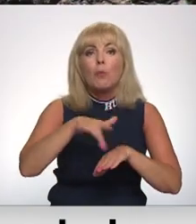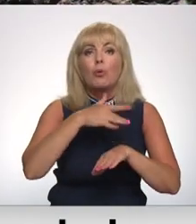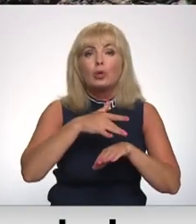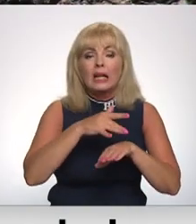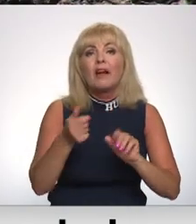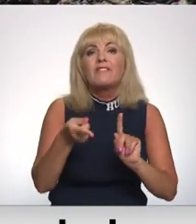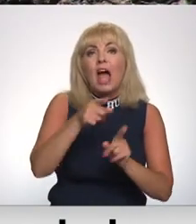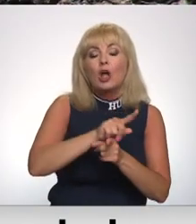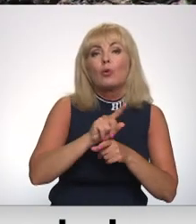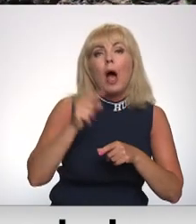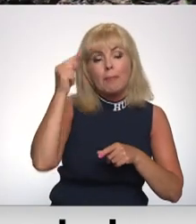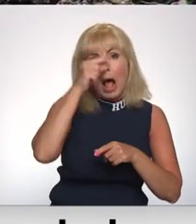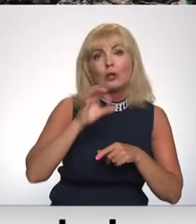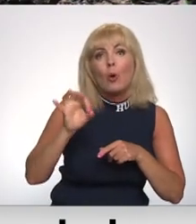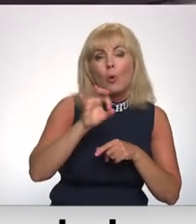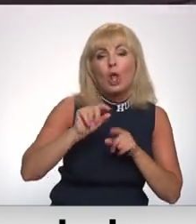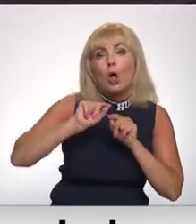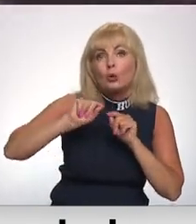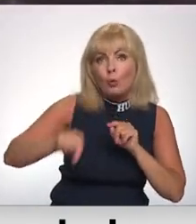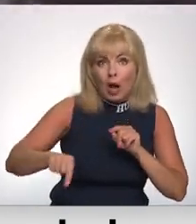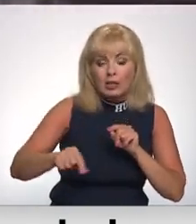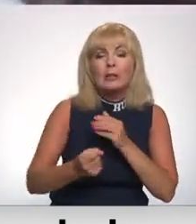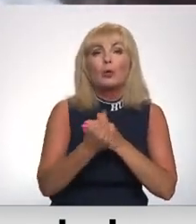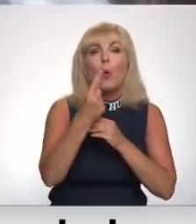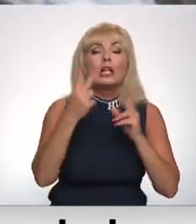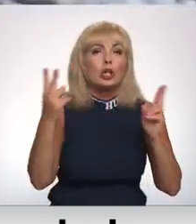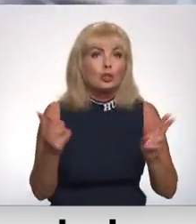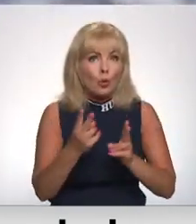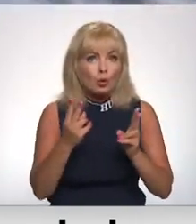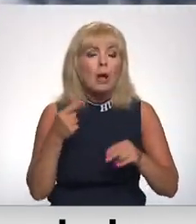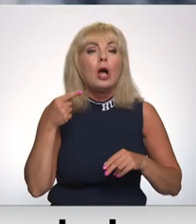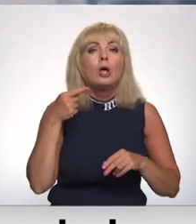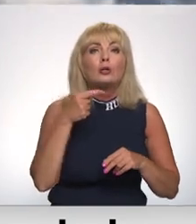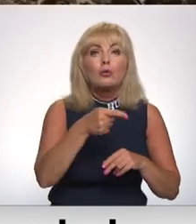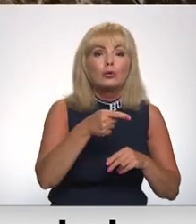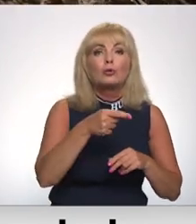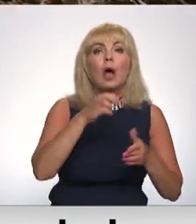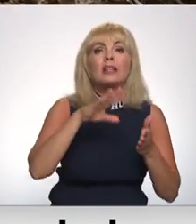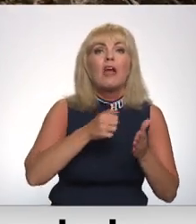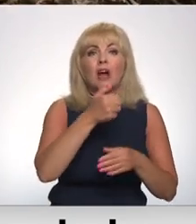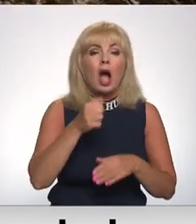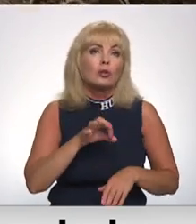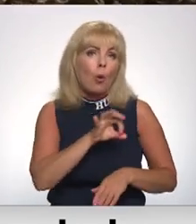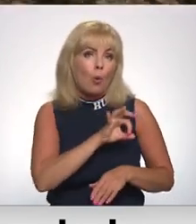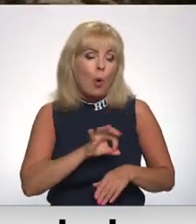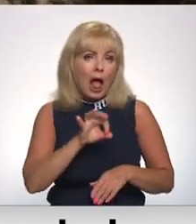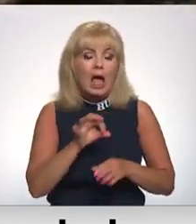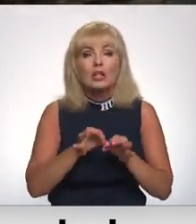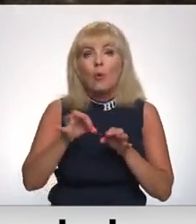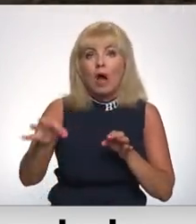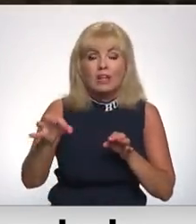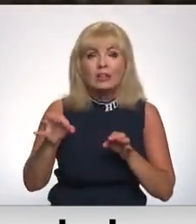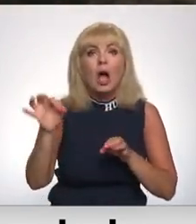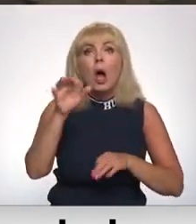kuras nokrītot zemē var izraisīt ugunsgrēku. Gluži kā 2019. Gadā Olainas novadā pie Olainas